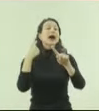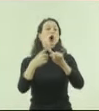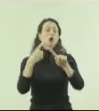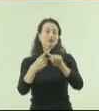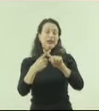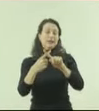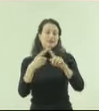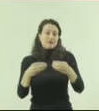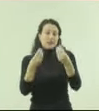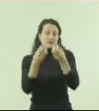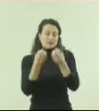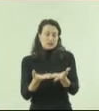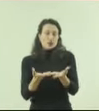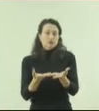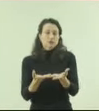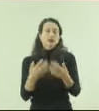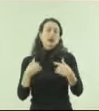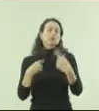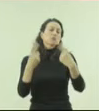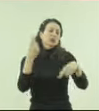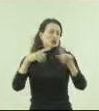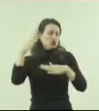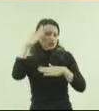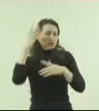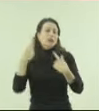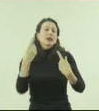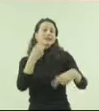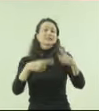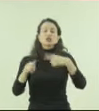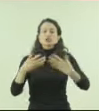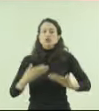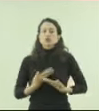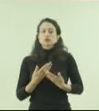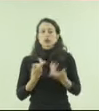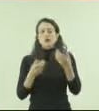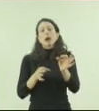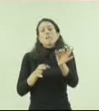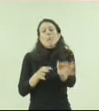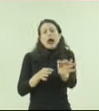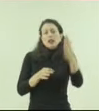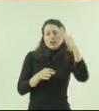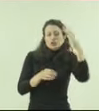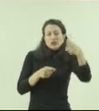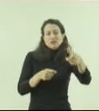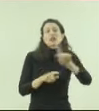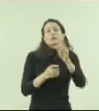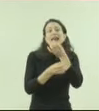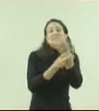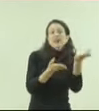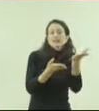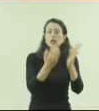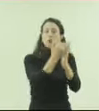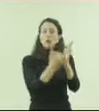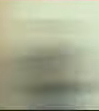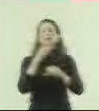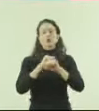много малка степен от източните държави, защото не беше популярна там. Не извиждаме, че Европейската комисия полагава усилие тя да бъде